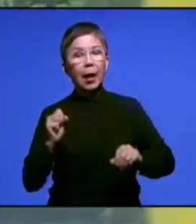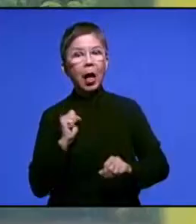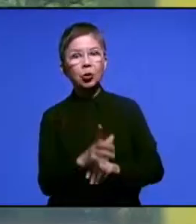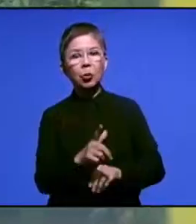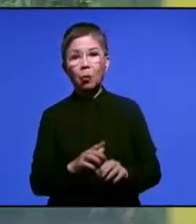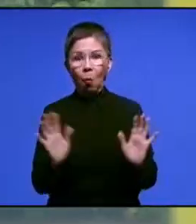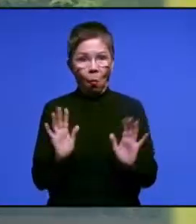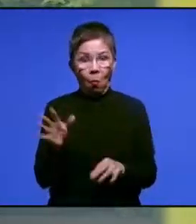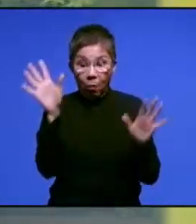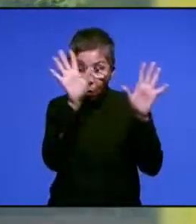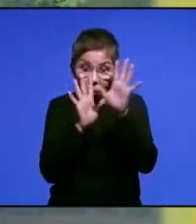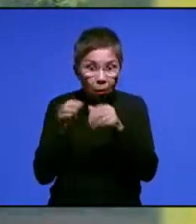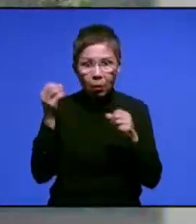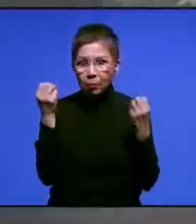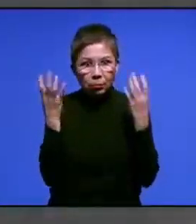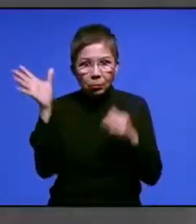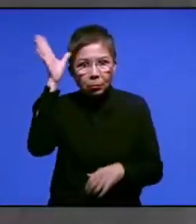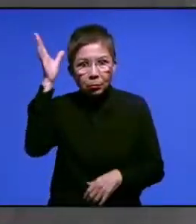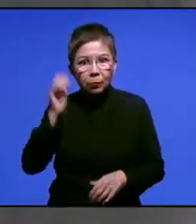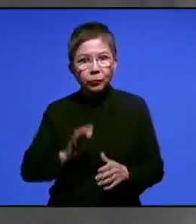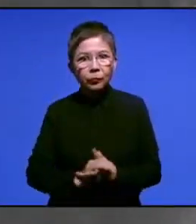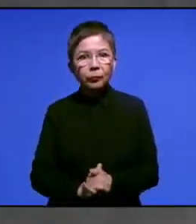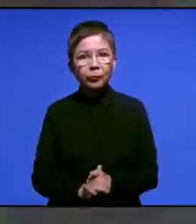nggak jelas ya. Iya.